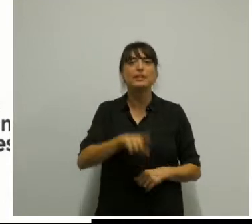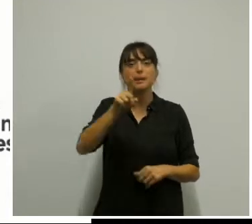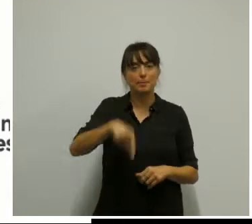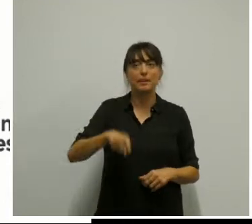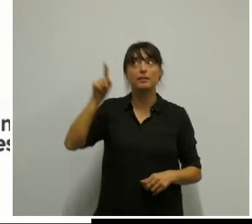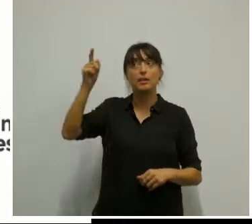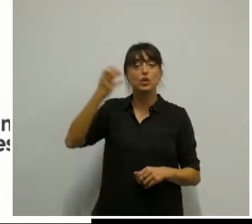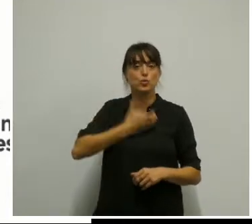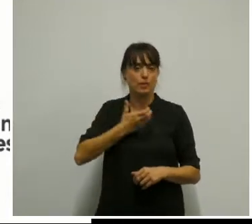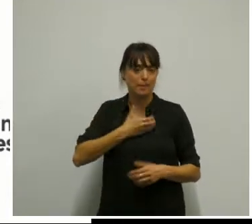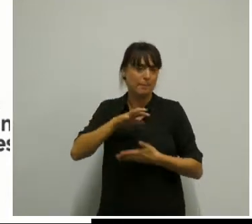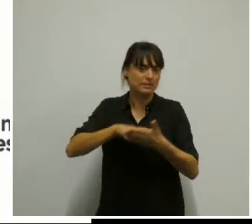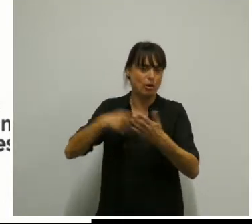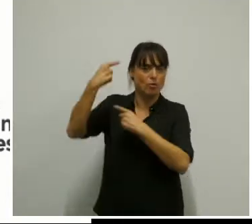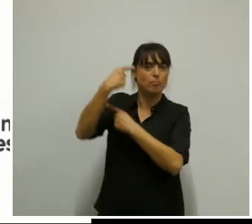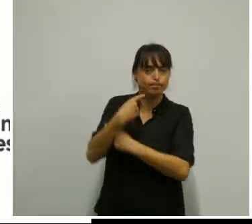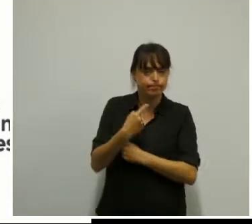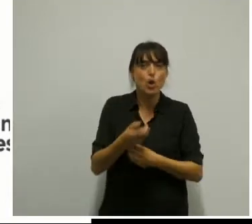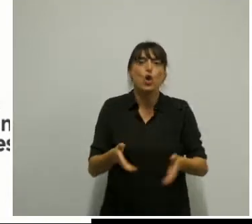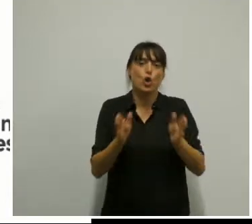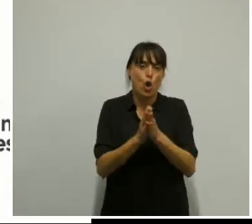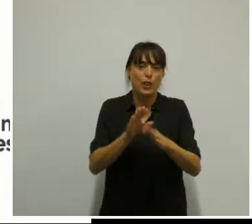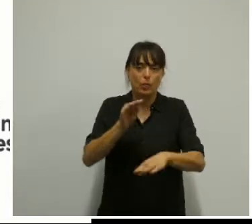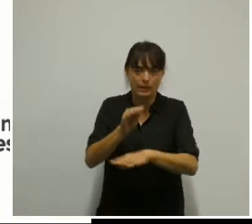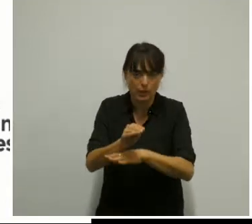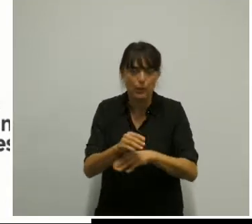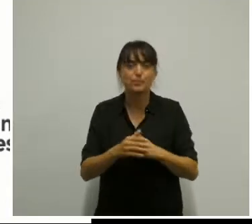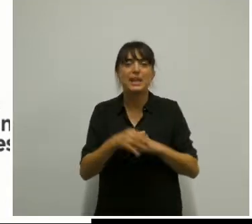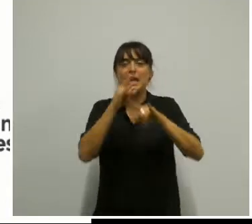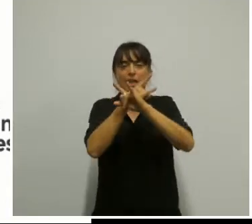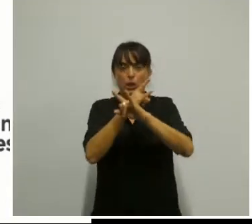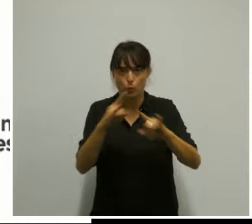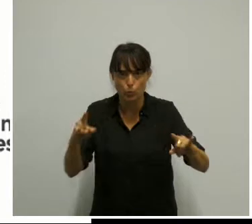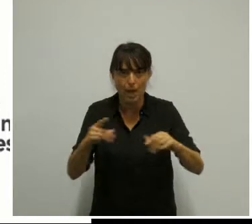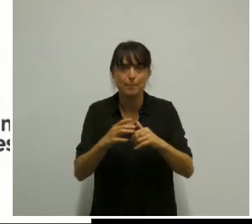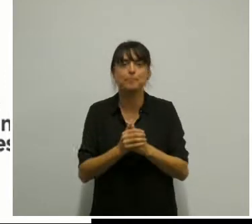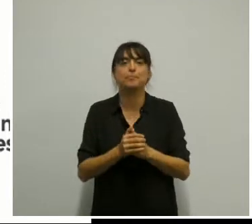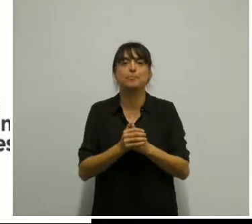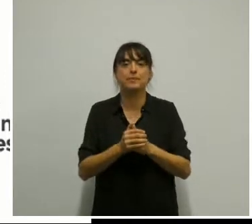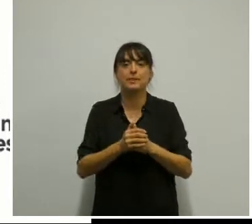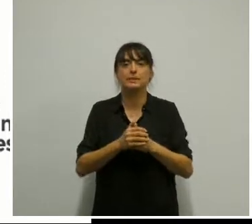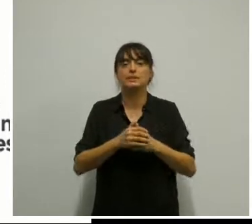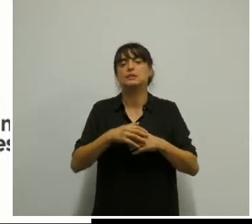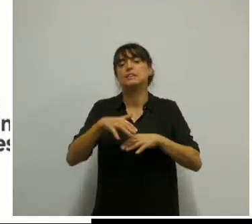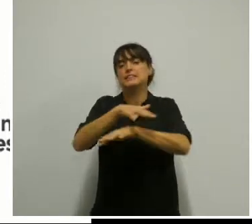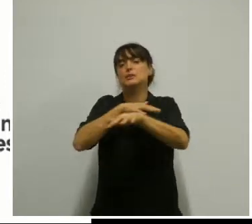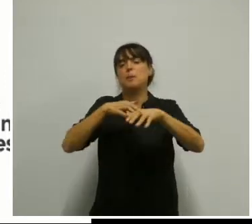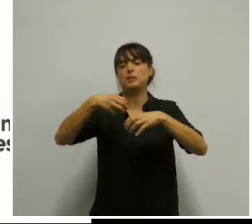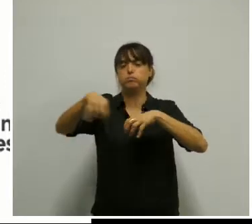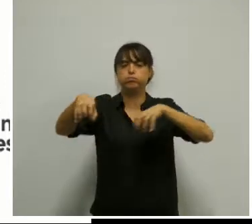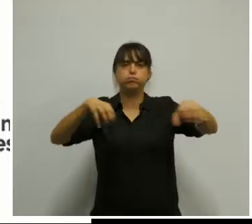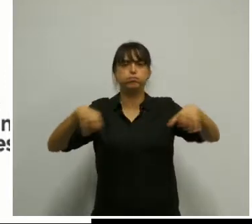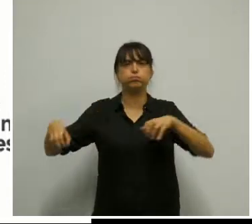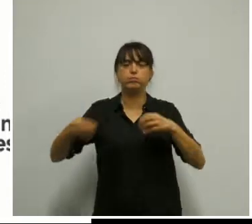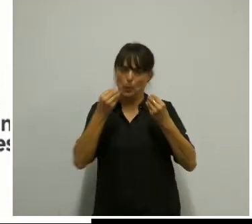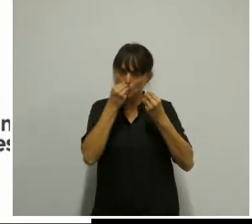ser coeducatiu, que ha de ser natura, que ha d'estar equilibrat la redistribució dels espais, perquè a vegades ens trobem que algunes mares de